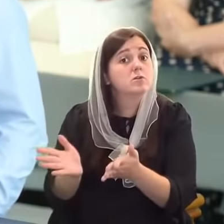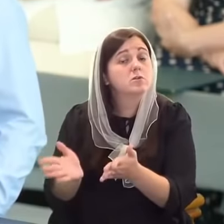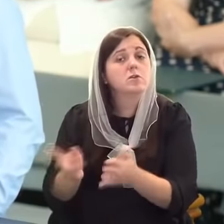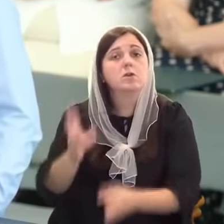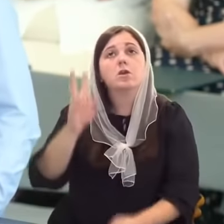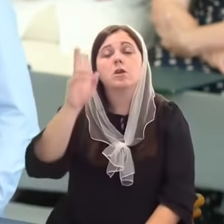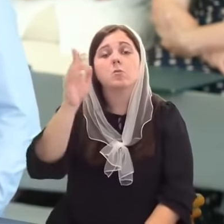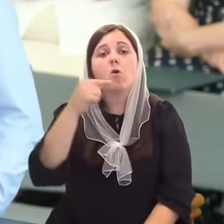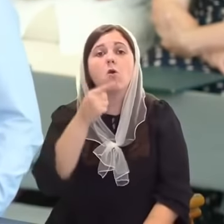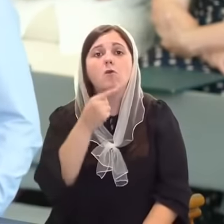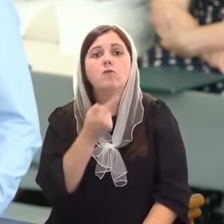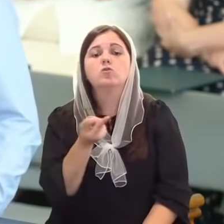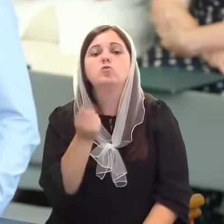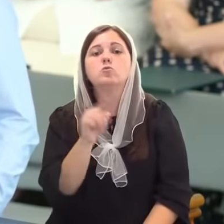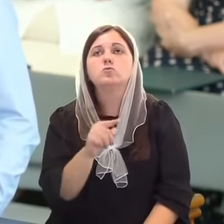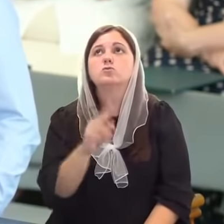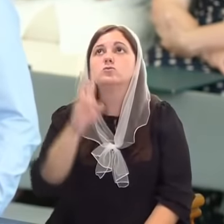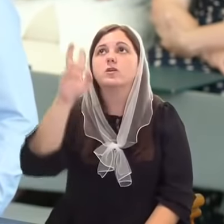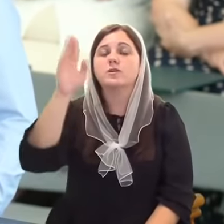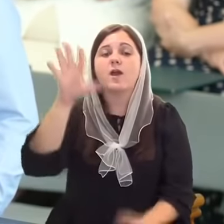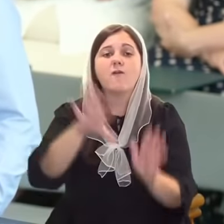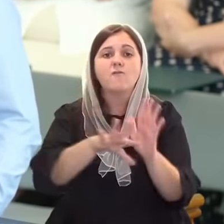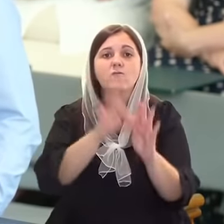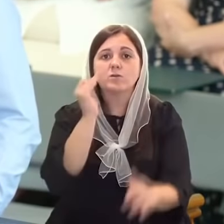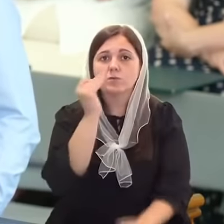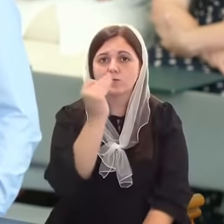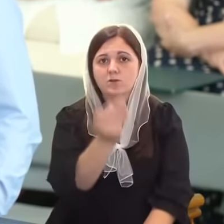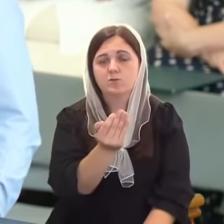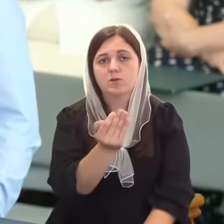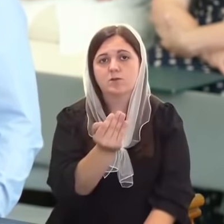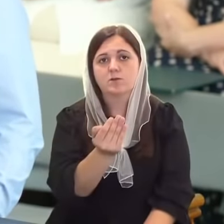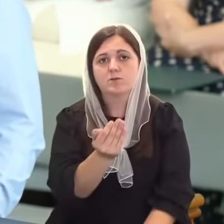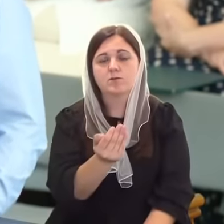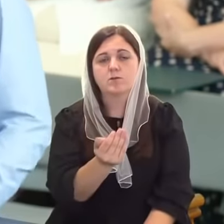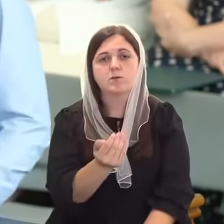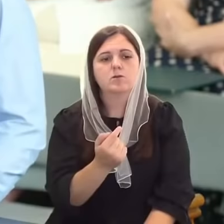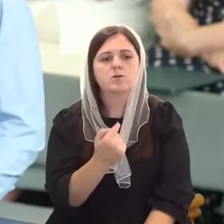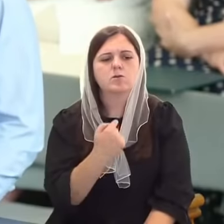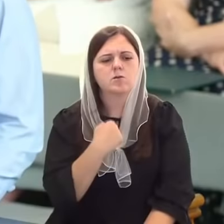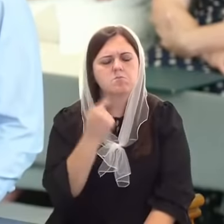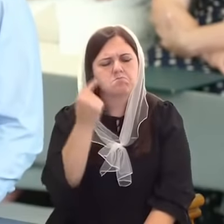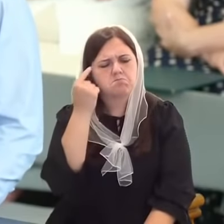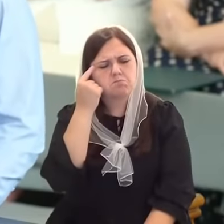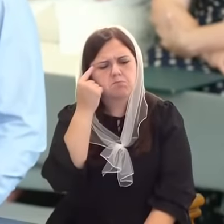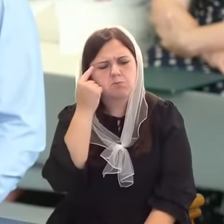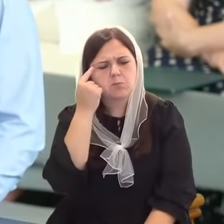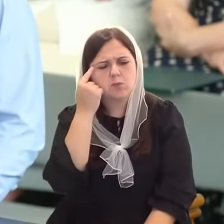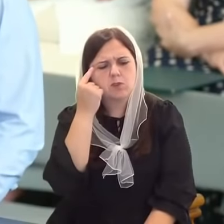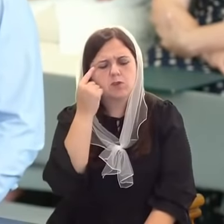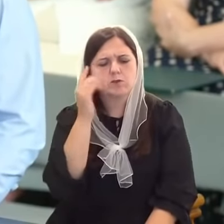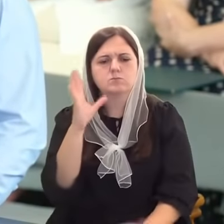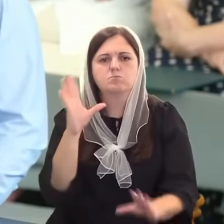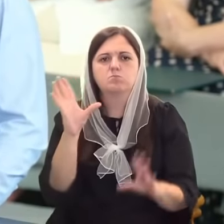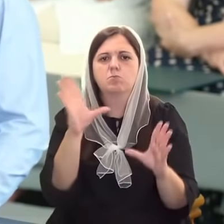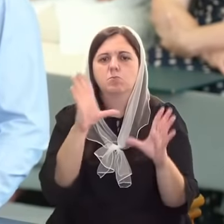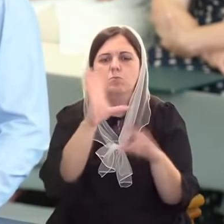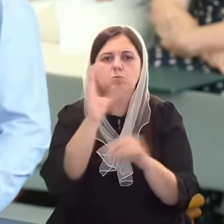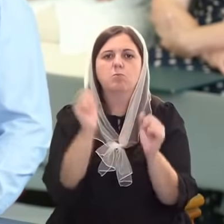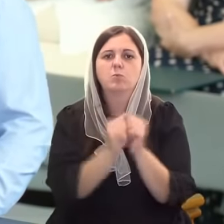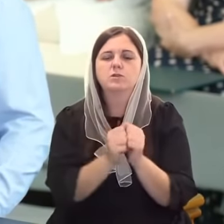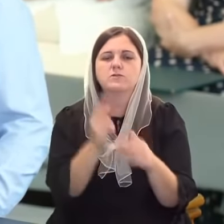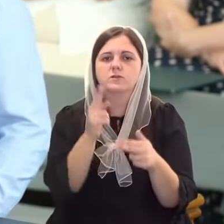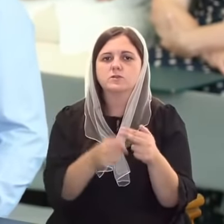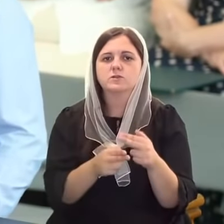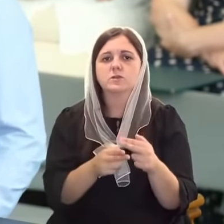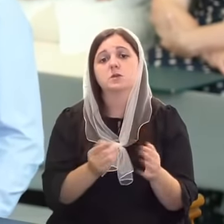Бог говорит, потому что я избрал тебя. Я помню, закончилась молитва, и мы начали петь какой-то псалом.